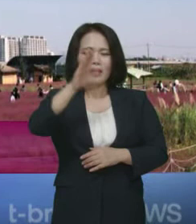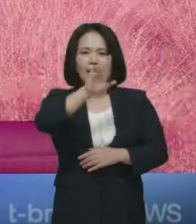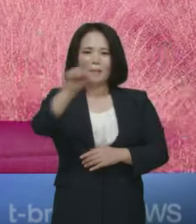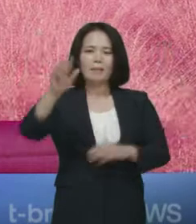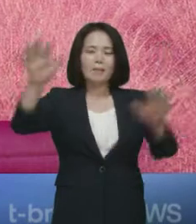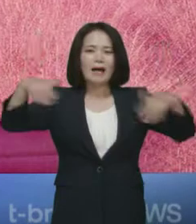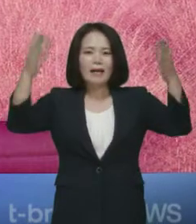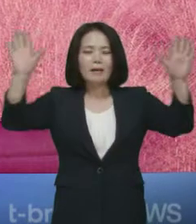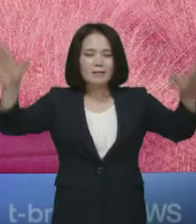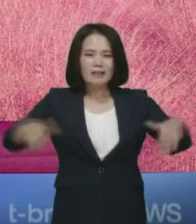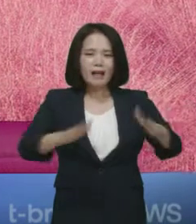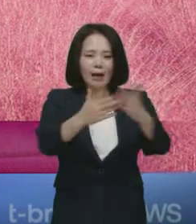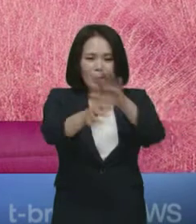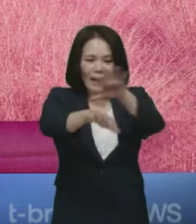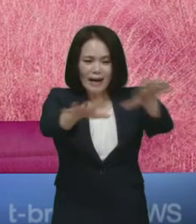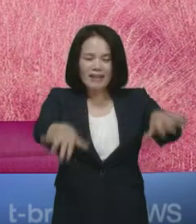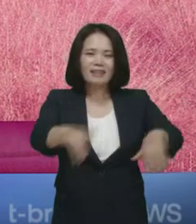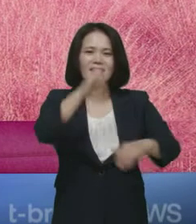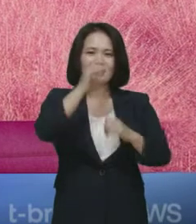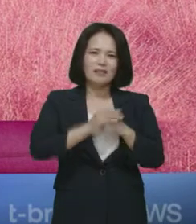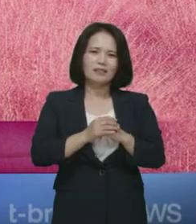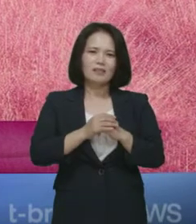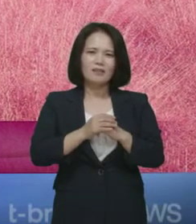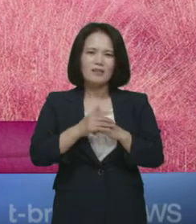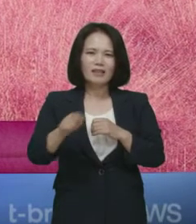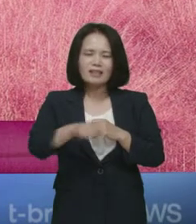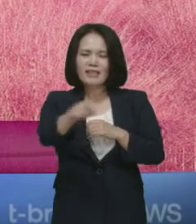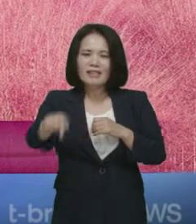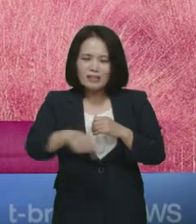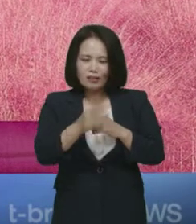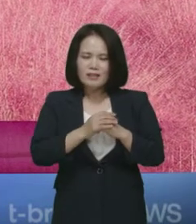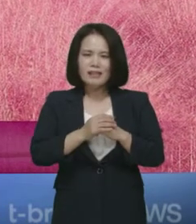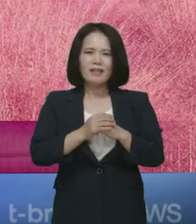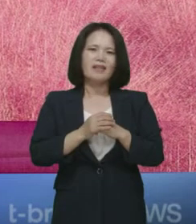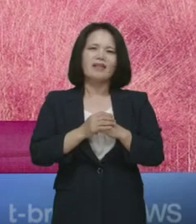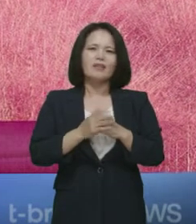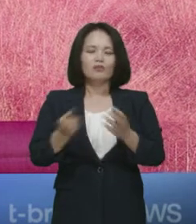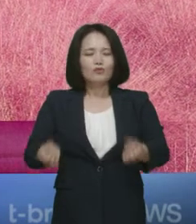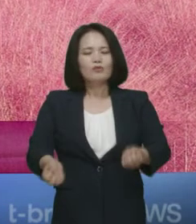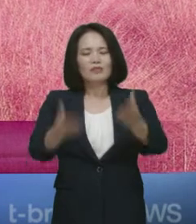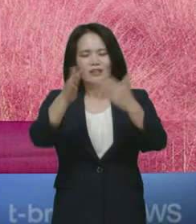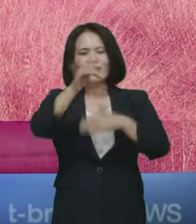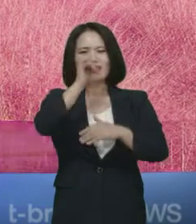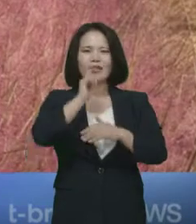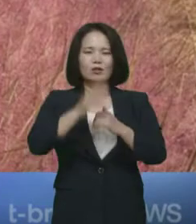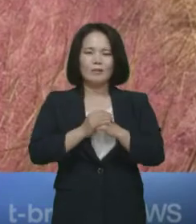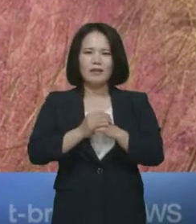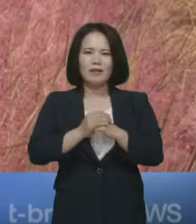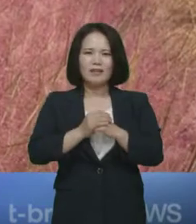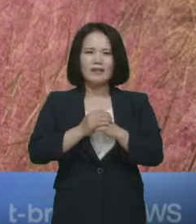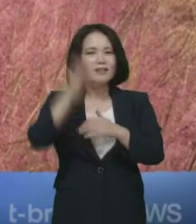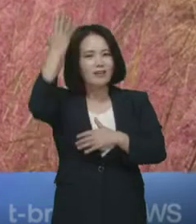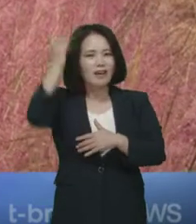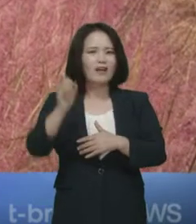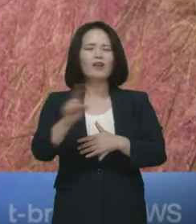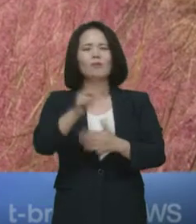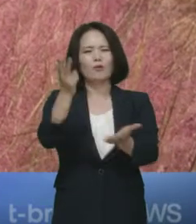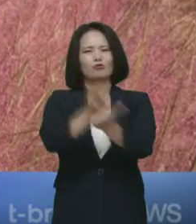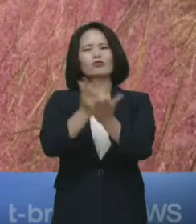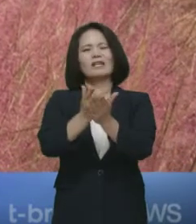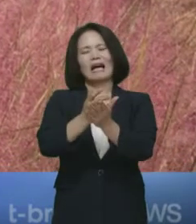소풍 정원입니다 요즘 핑크 윤리가 만발한 시켜서 축제가 한창이라고 하는데요 참고하실 것은 좀 주차가